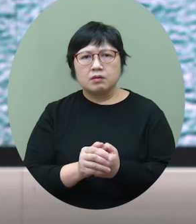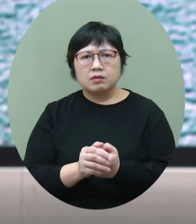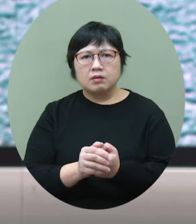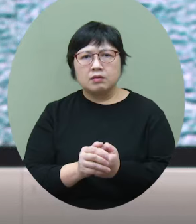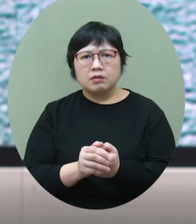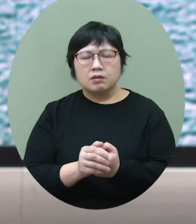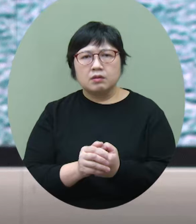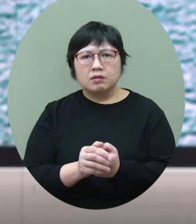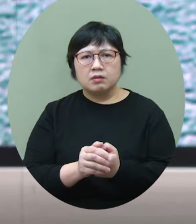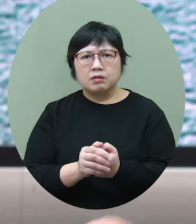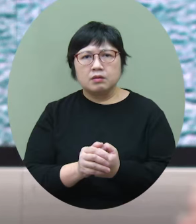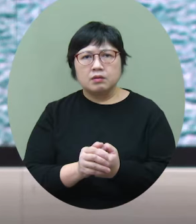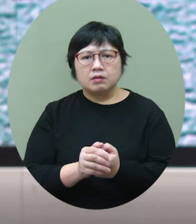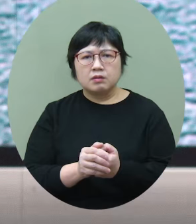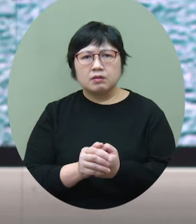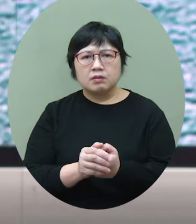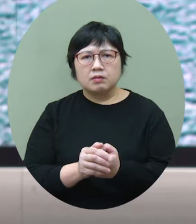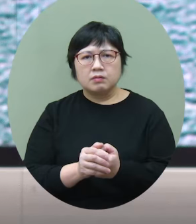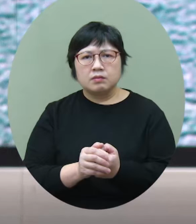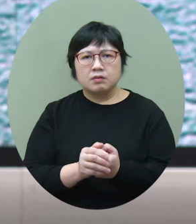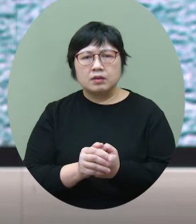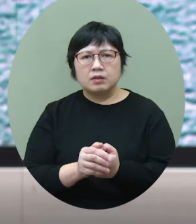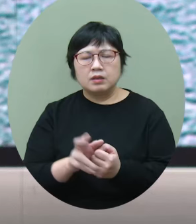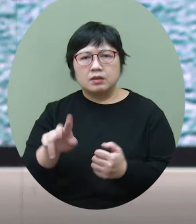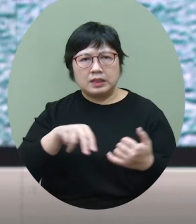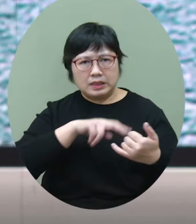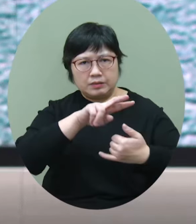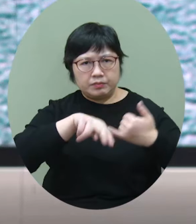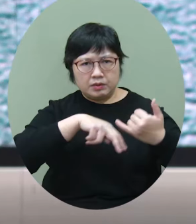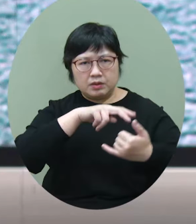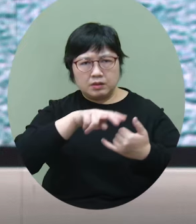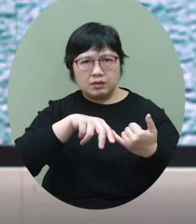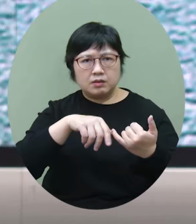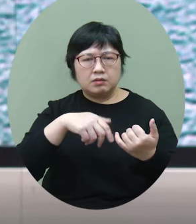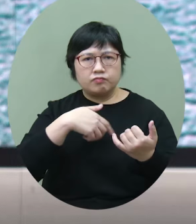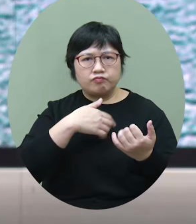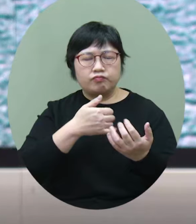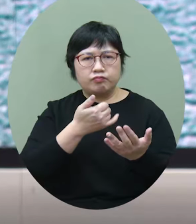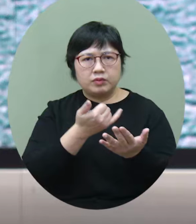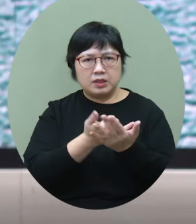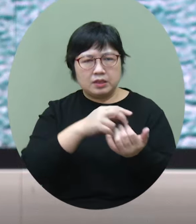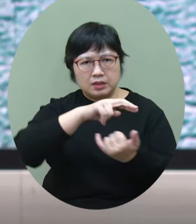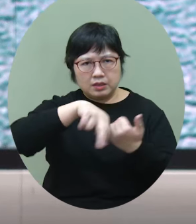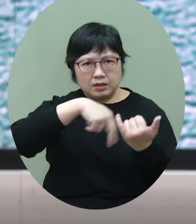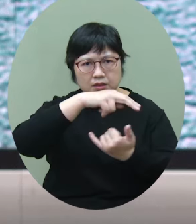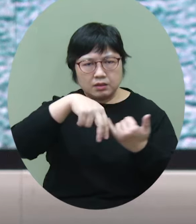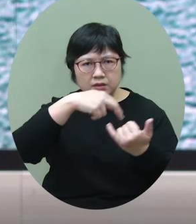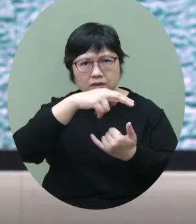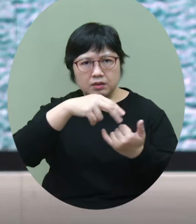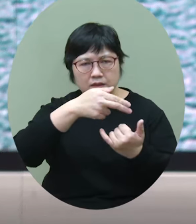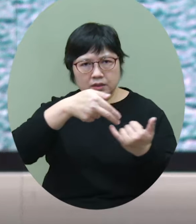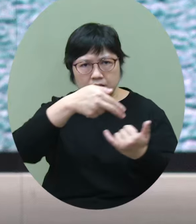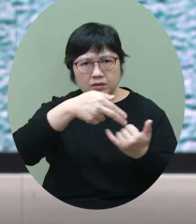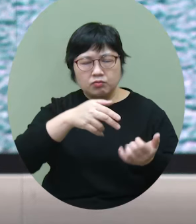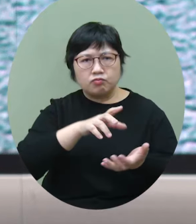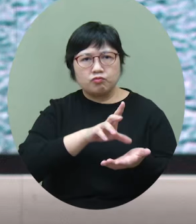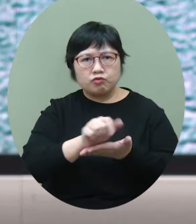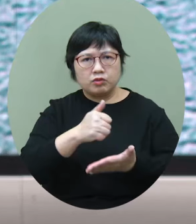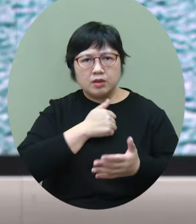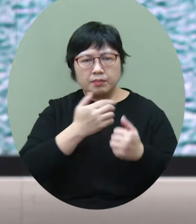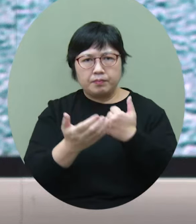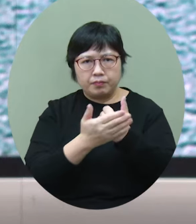forensic 請驗屍嘅專業人員咧，就佢哋就幫手咧，再攞翻個樣